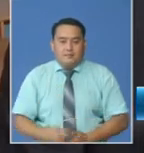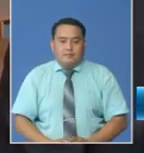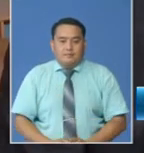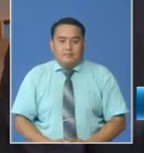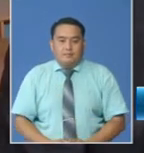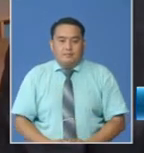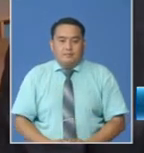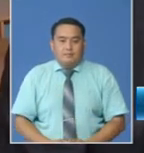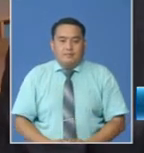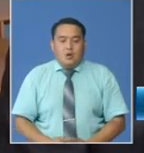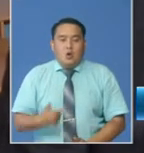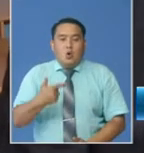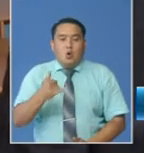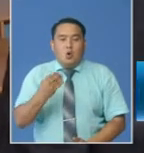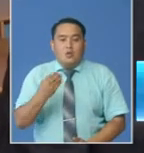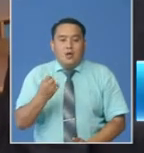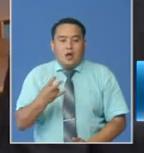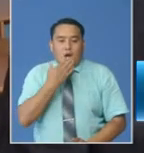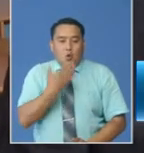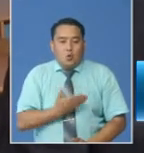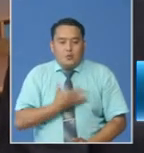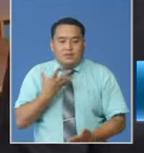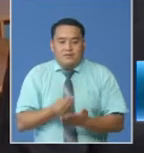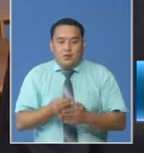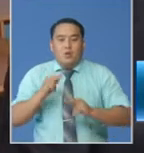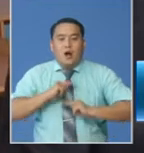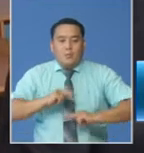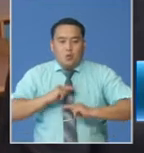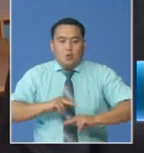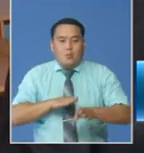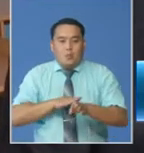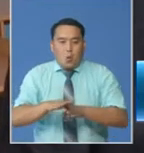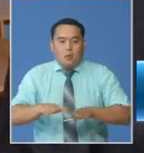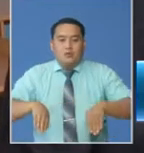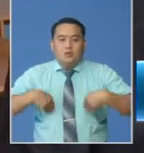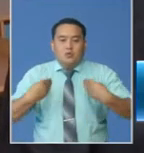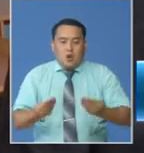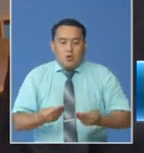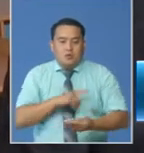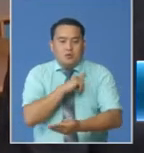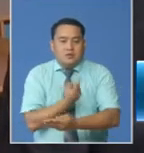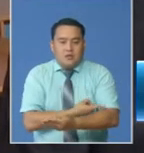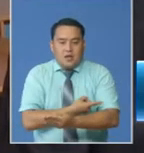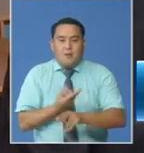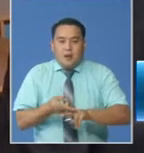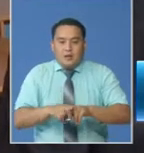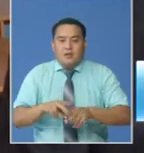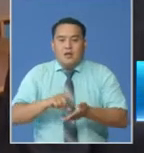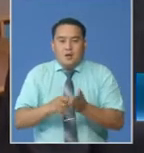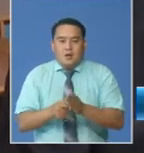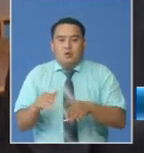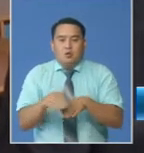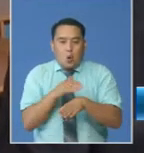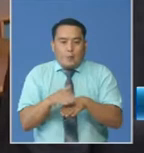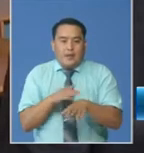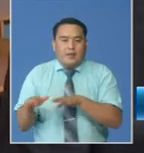350 тысяч тенге. Гульнар очень сильно любит свою работу. Она ей полностью отдается. Именно поэтому она сделала это